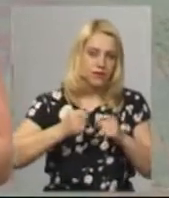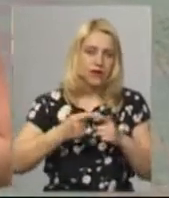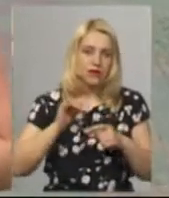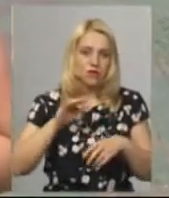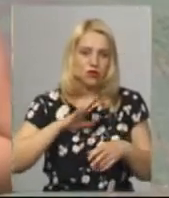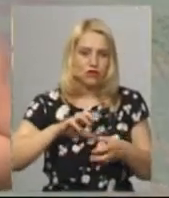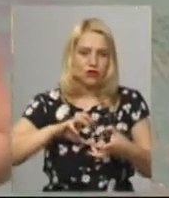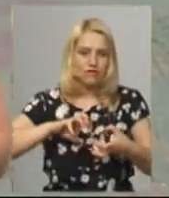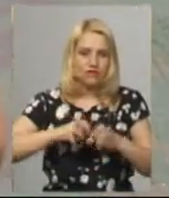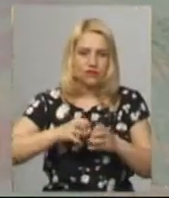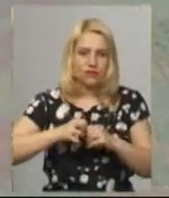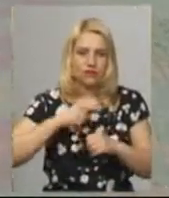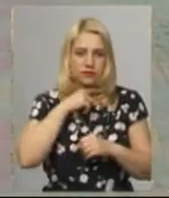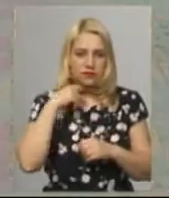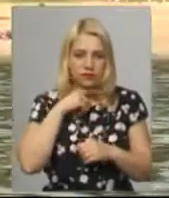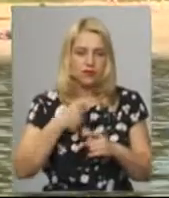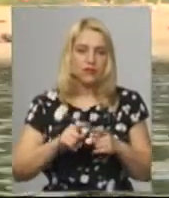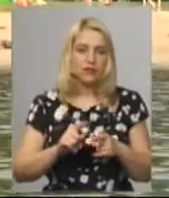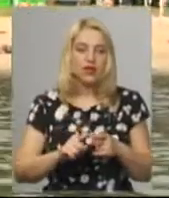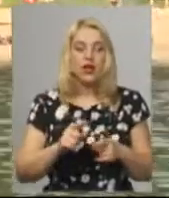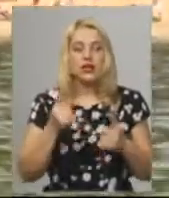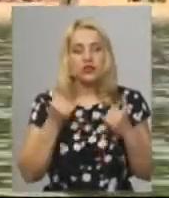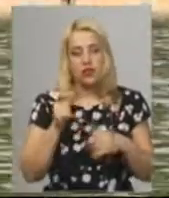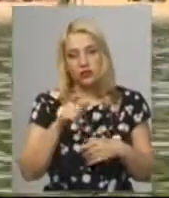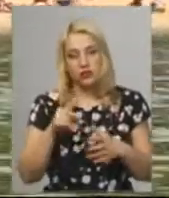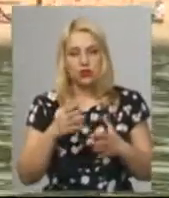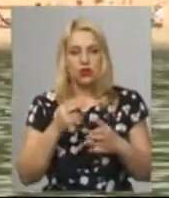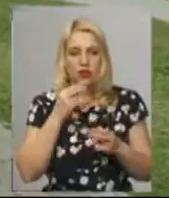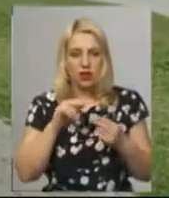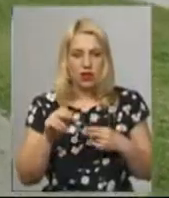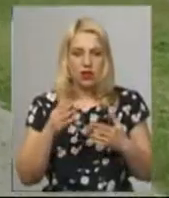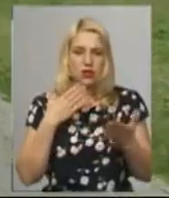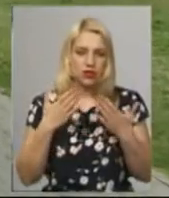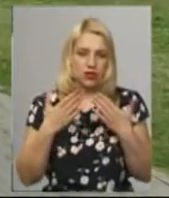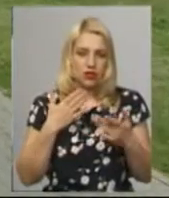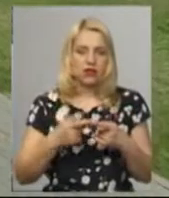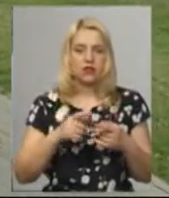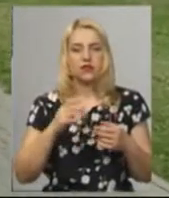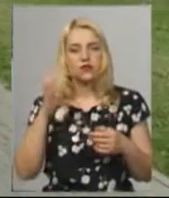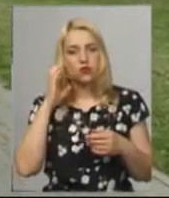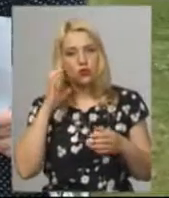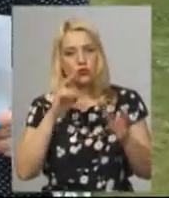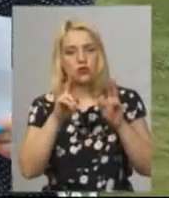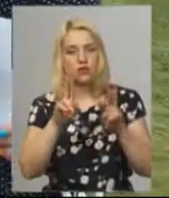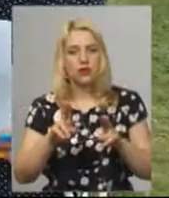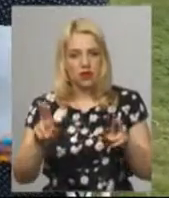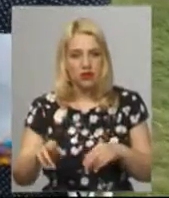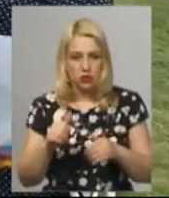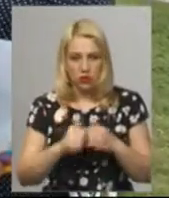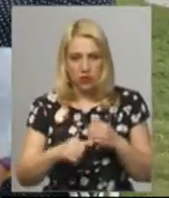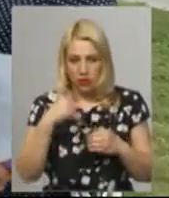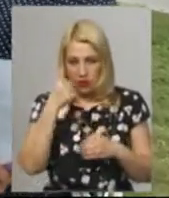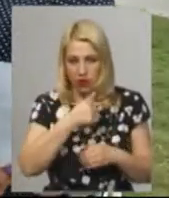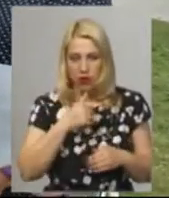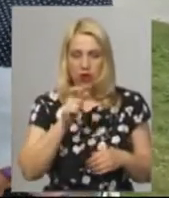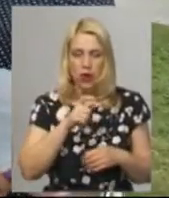переохолодження призводить до того, що можуть взятися судоми. Жінка додає, що зараз люди краще йдуть на контакт та прислухаються до правил. З